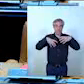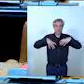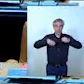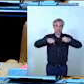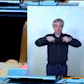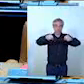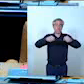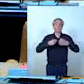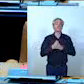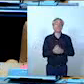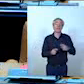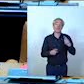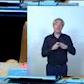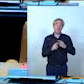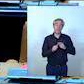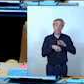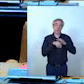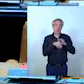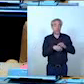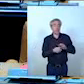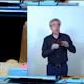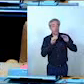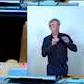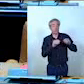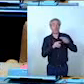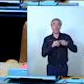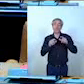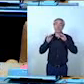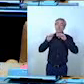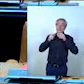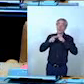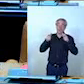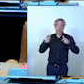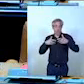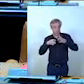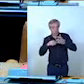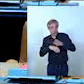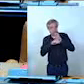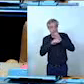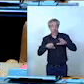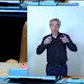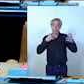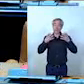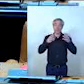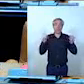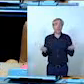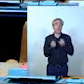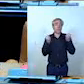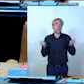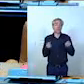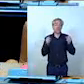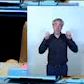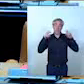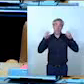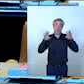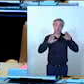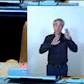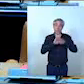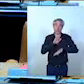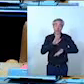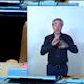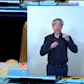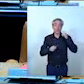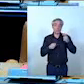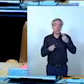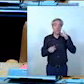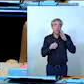Bordeaux accompagnera également les commerces et enseignes pour une gestion sobre de leur éclairage. Nous avons le choix aujourd'hui d'initier la maîtrise de notre consommation en